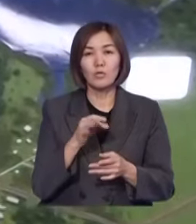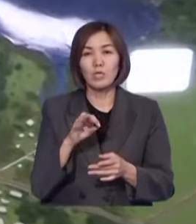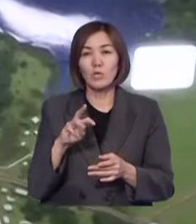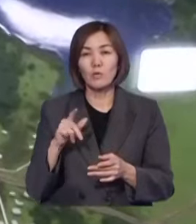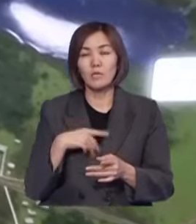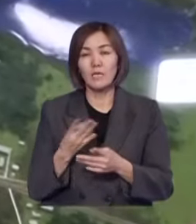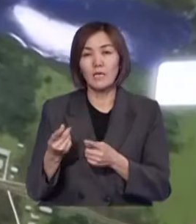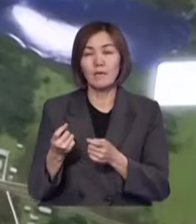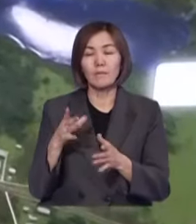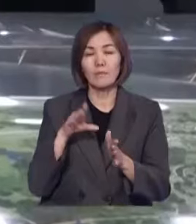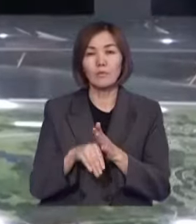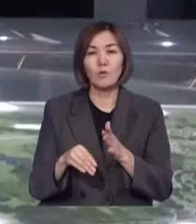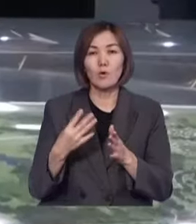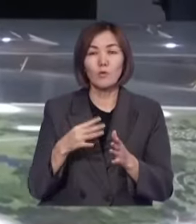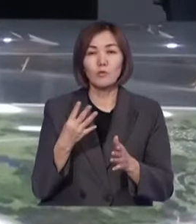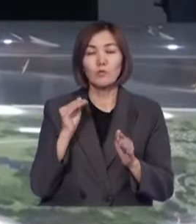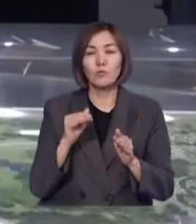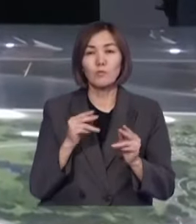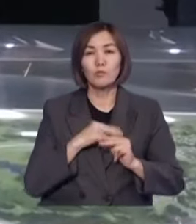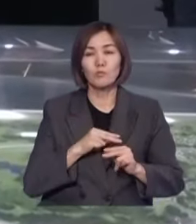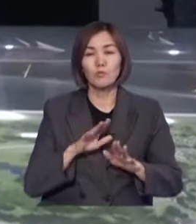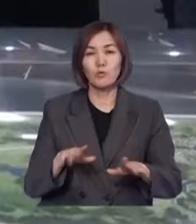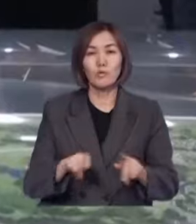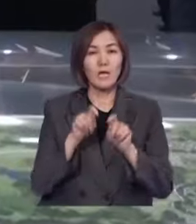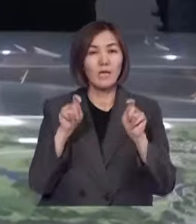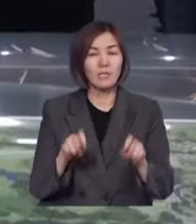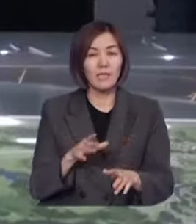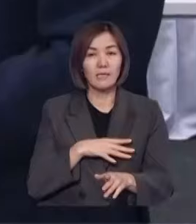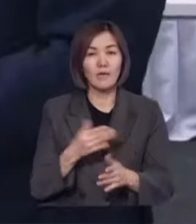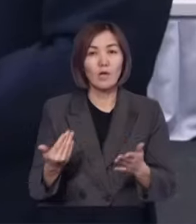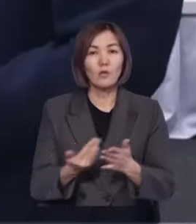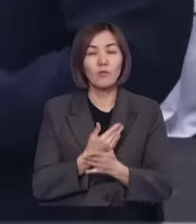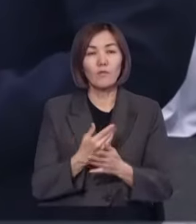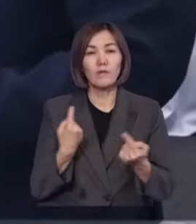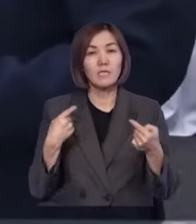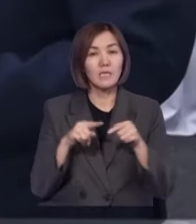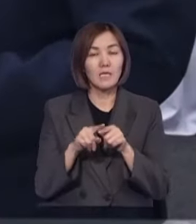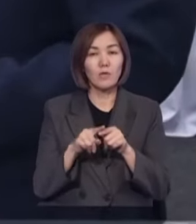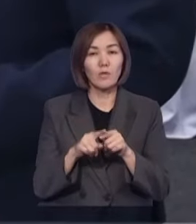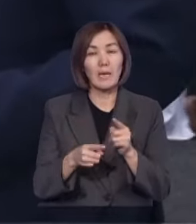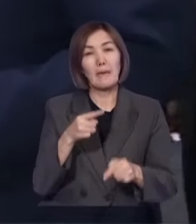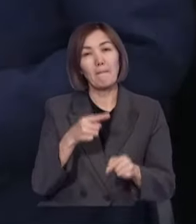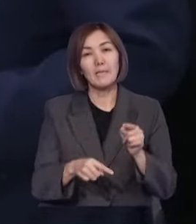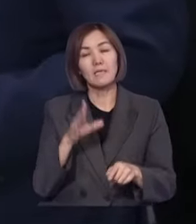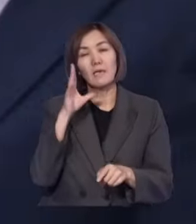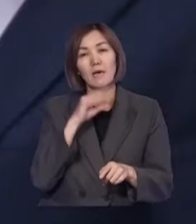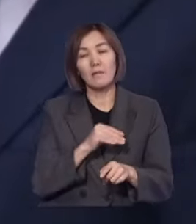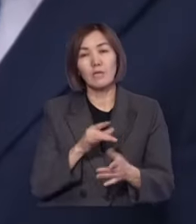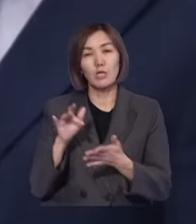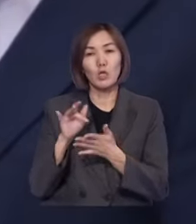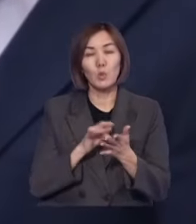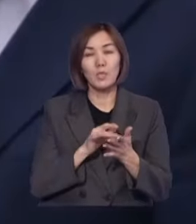тартып, 34 мың жаңа жұмыс орнын ашу жоспарланып отыр. Аталған аймақта заманауи тиімділігі жоғары, бәсекеге қабілетті,